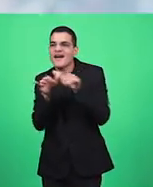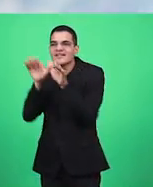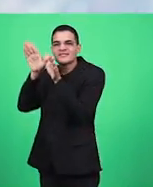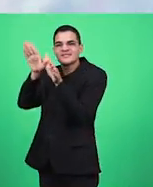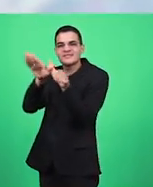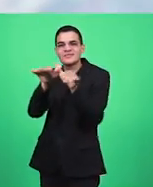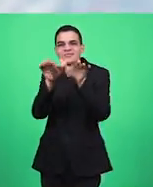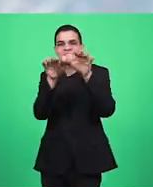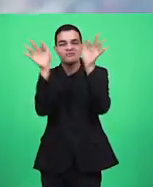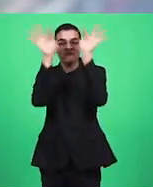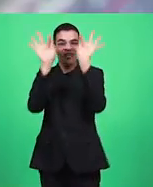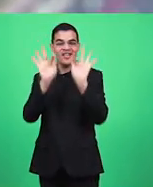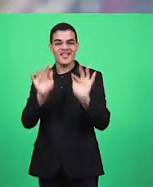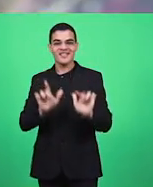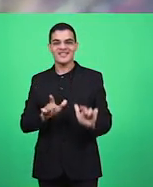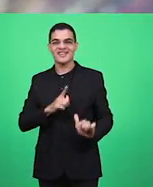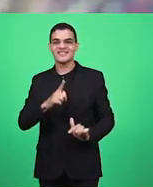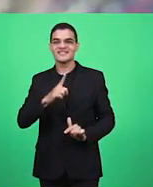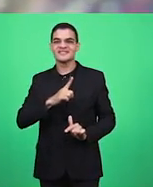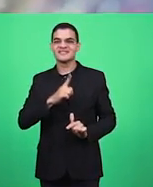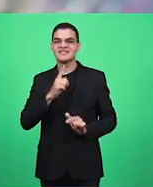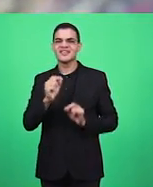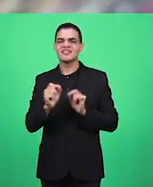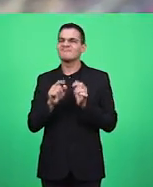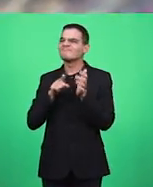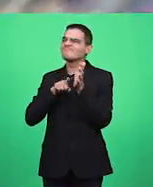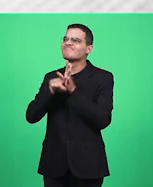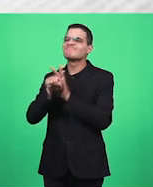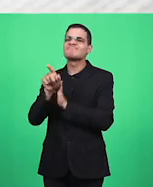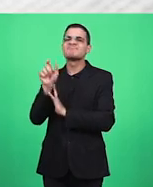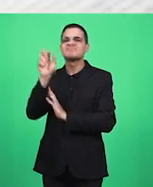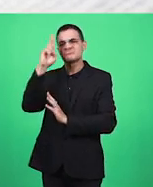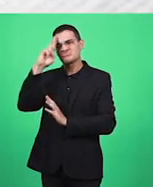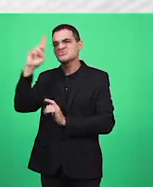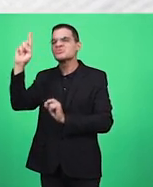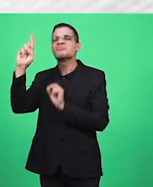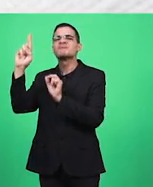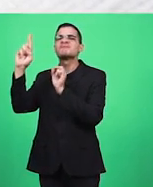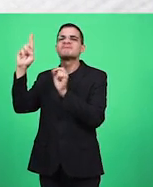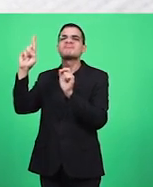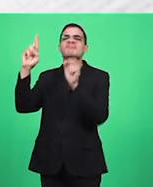как птицы, летящие в гнездо?